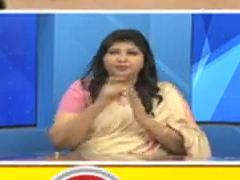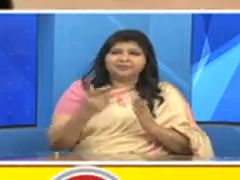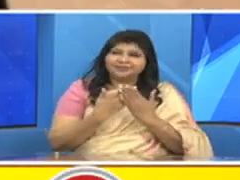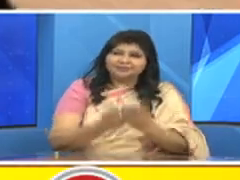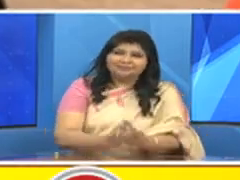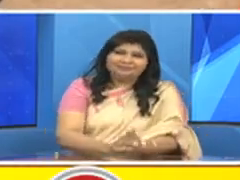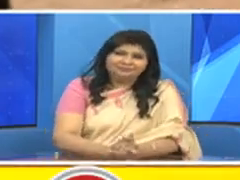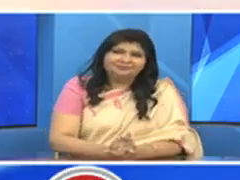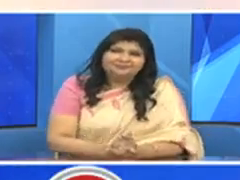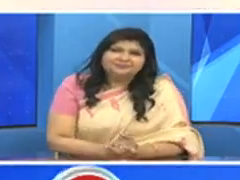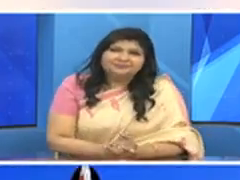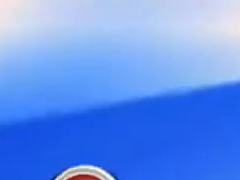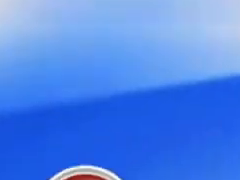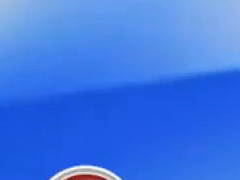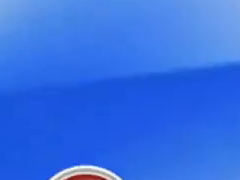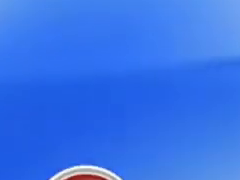नमस्कार।